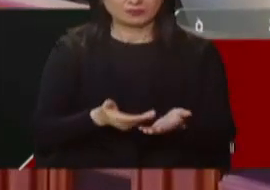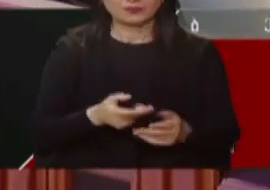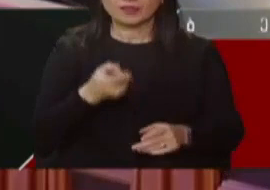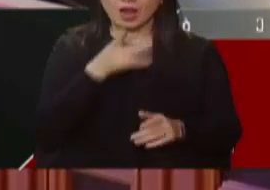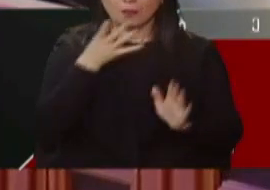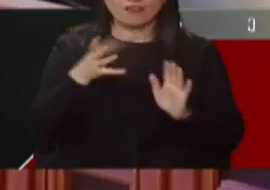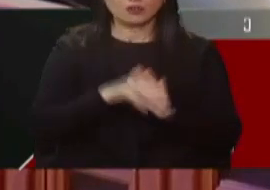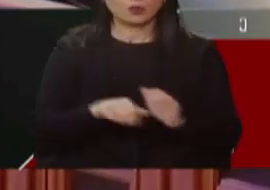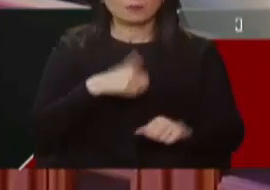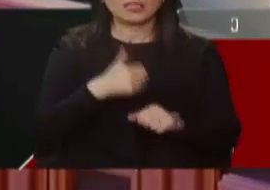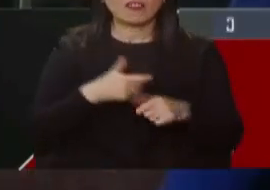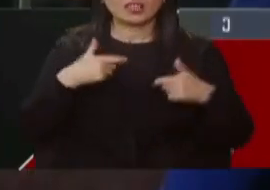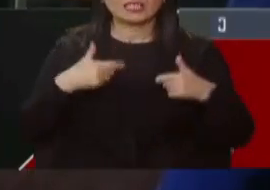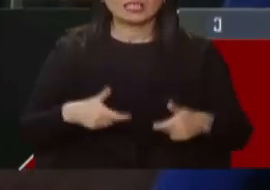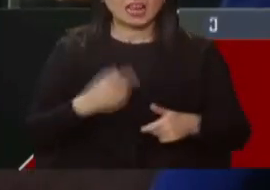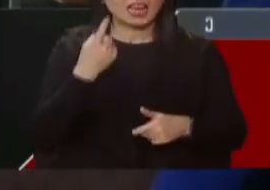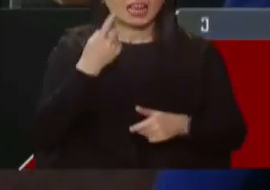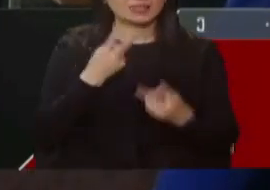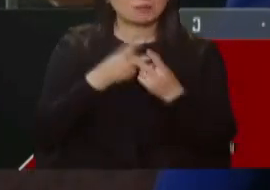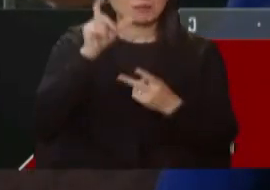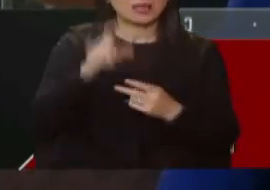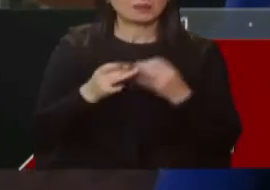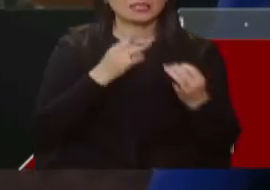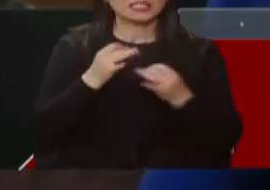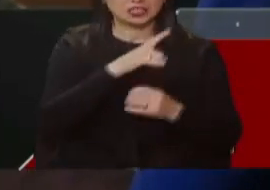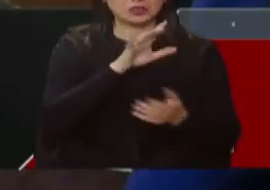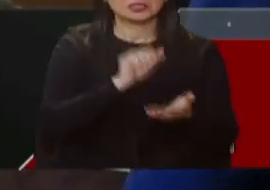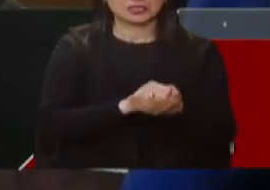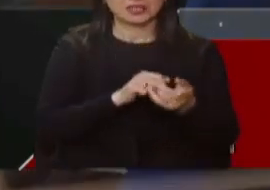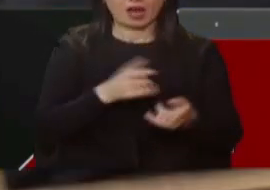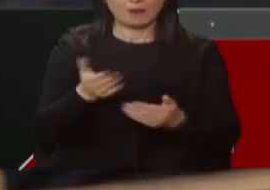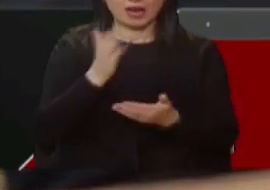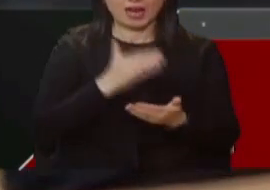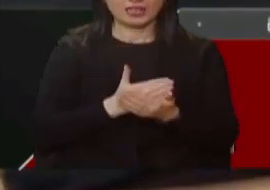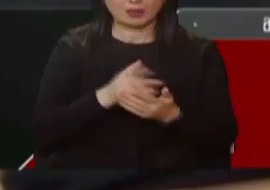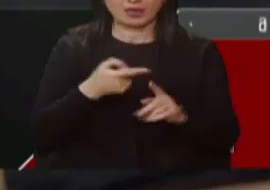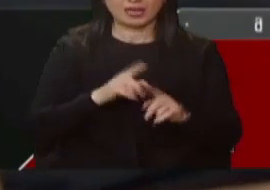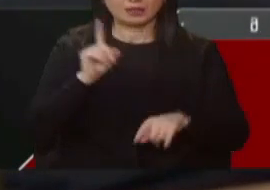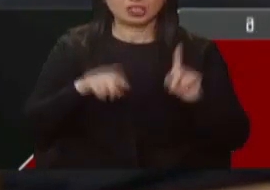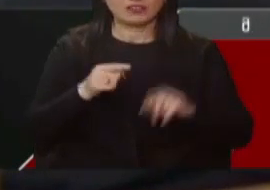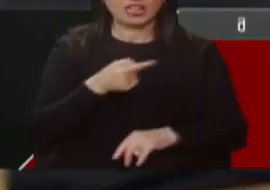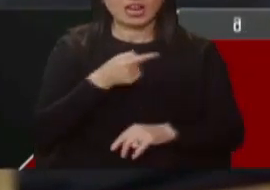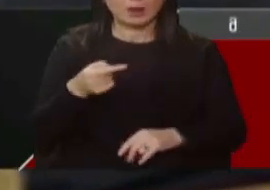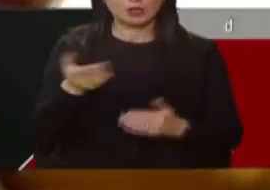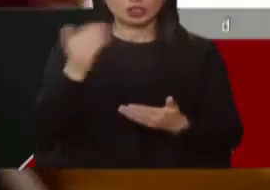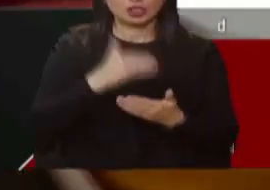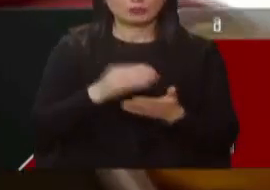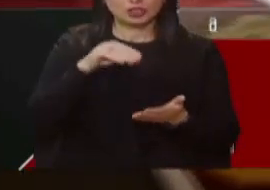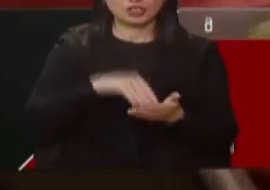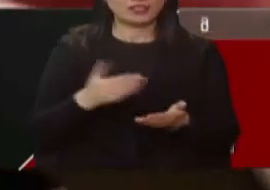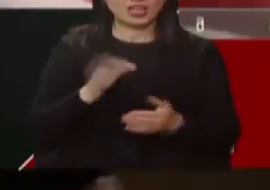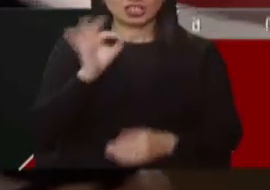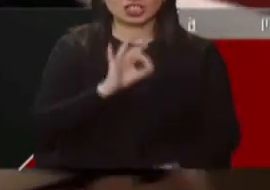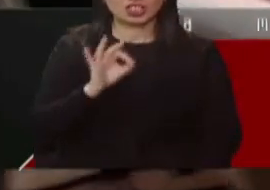Magram amavdroulad mtavar sardali itslis ert patimarze sasaubrot da es fakti am etapze albat im ishvet gamonaklista shoris shedis,